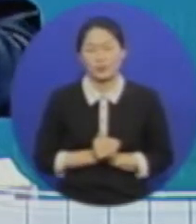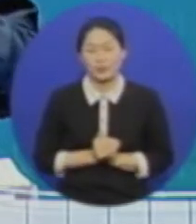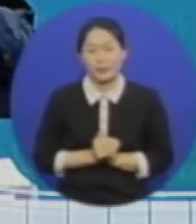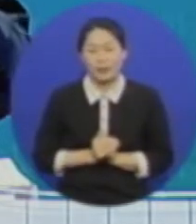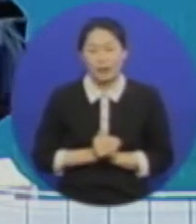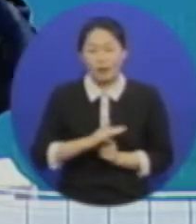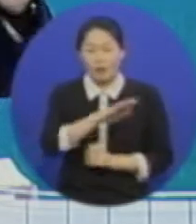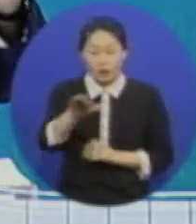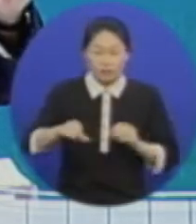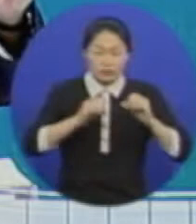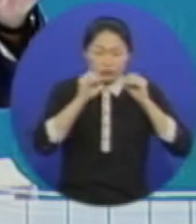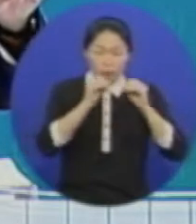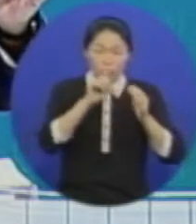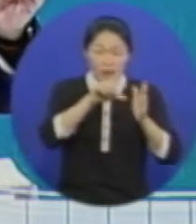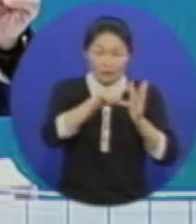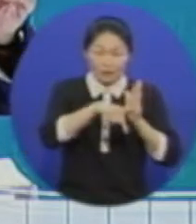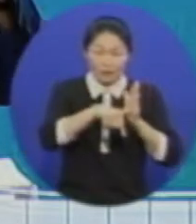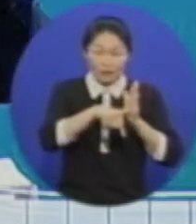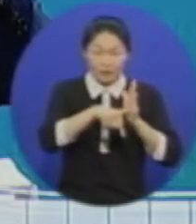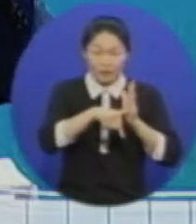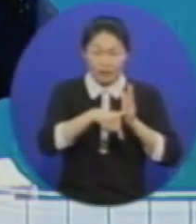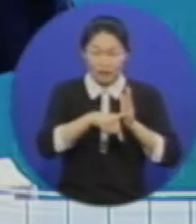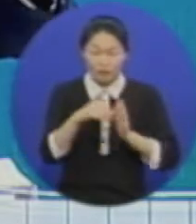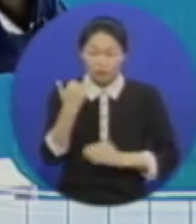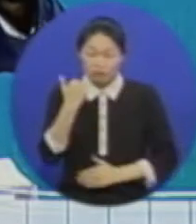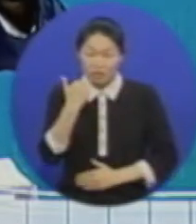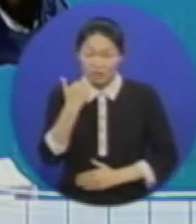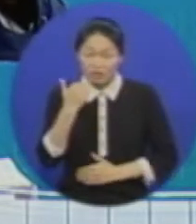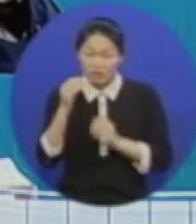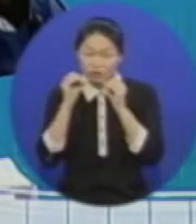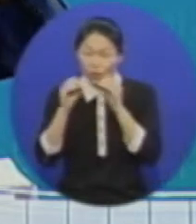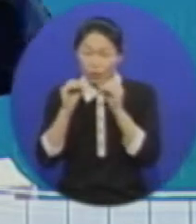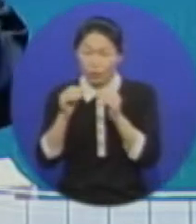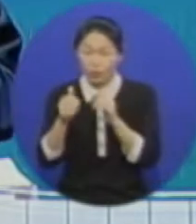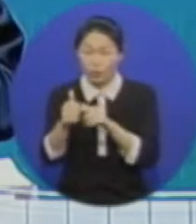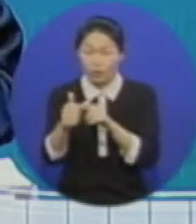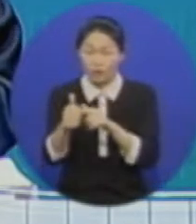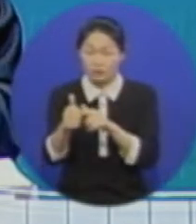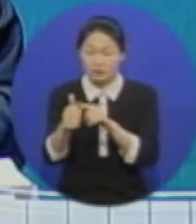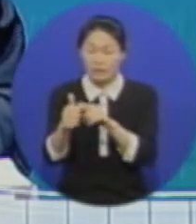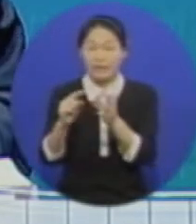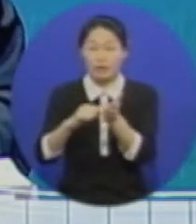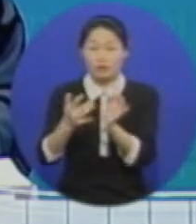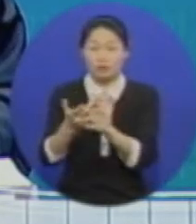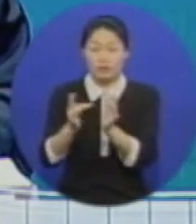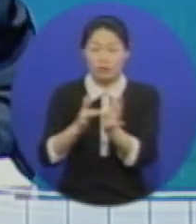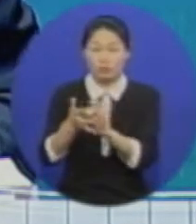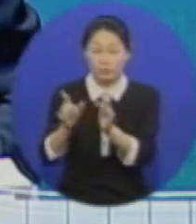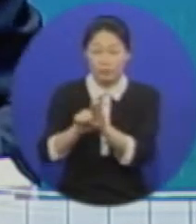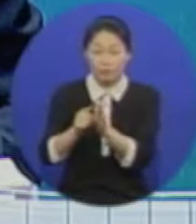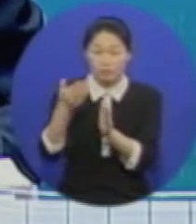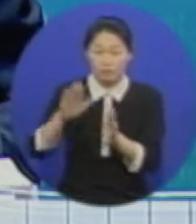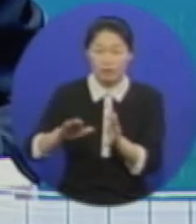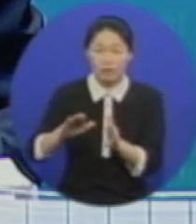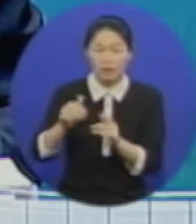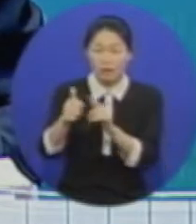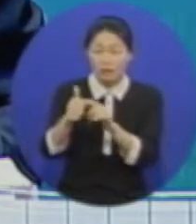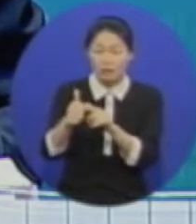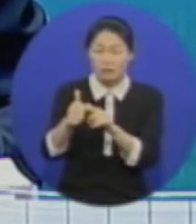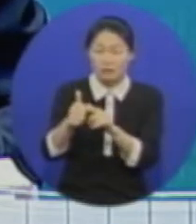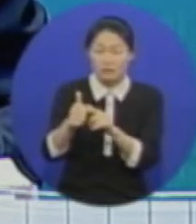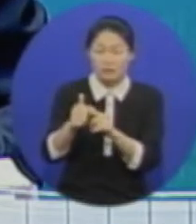여러분 전도를 하실 때 누구에게 전도를 해서 그가 예수를 믿었는데 그가 여러 번 처럼